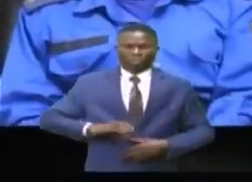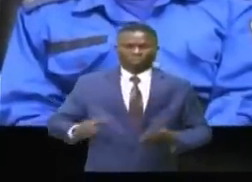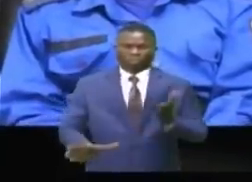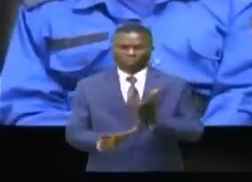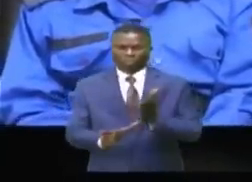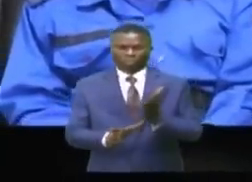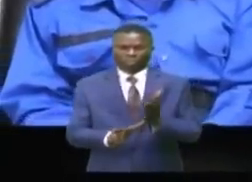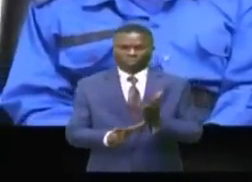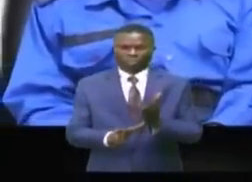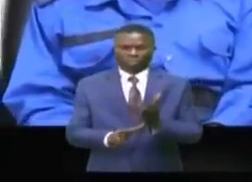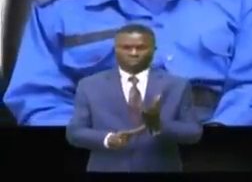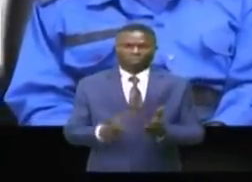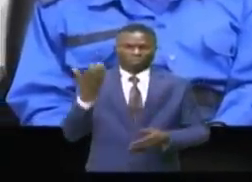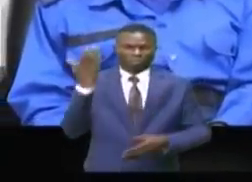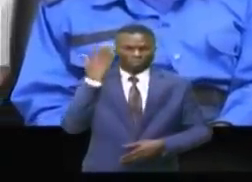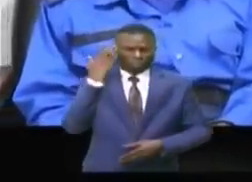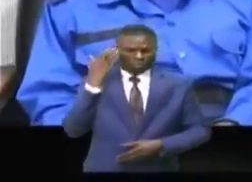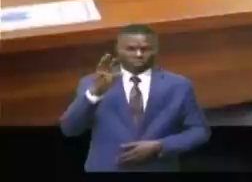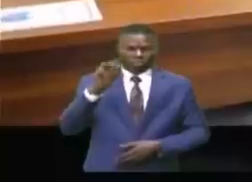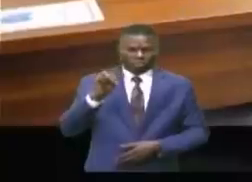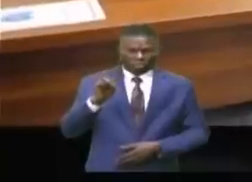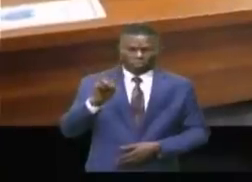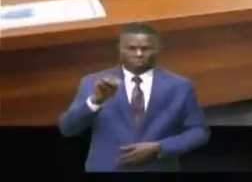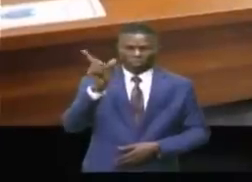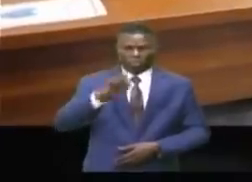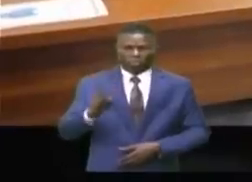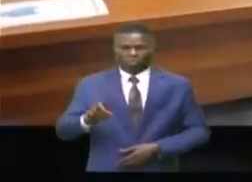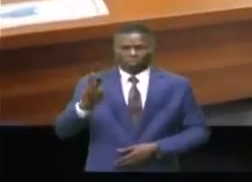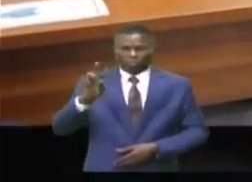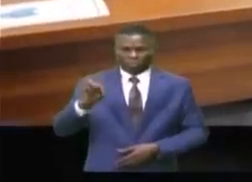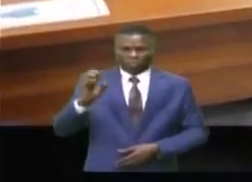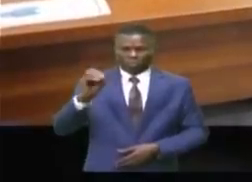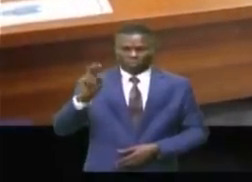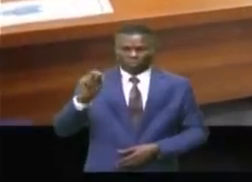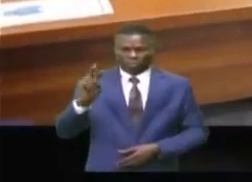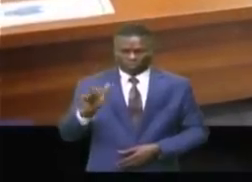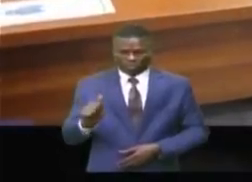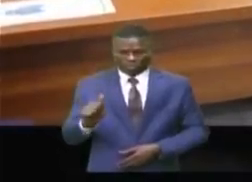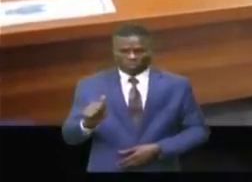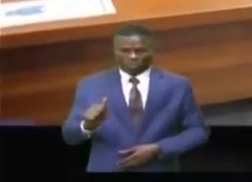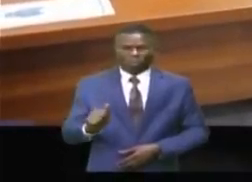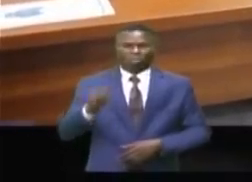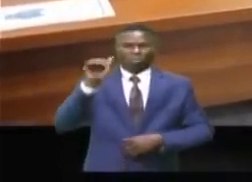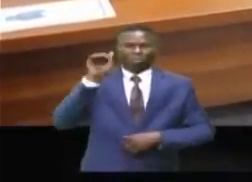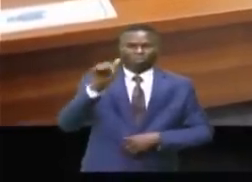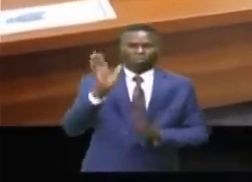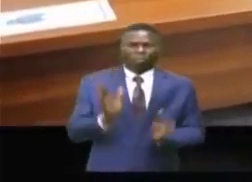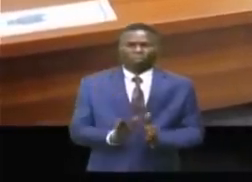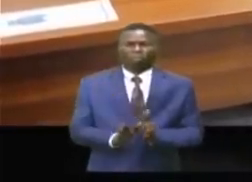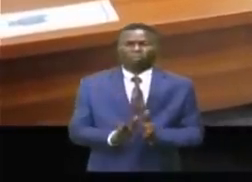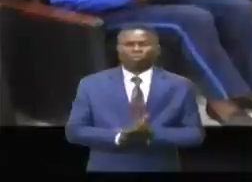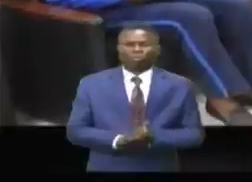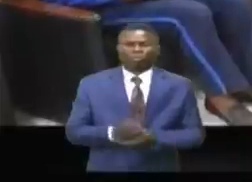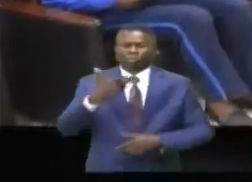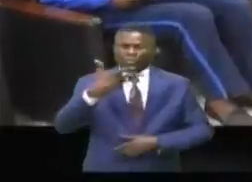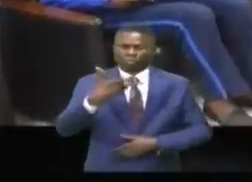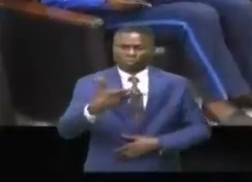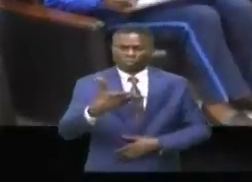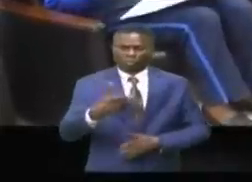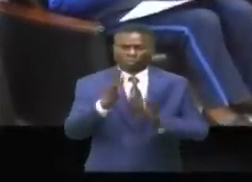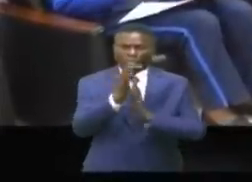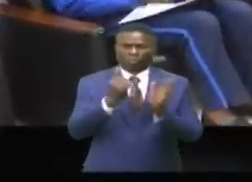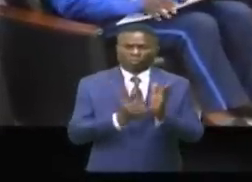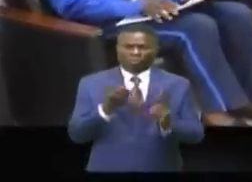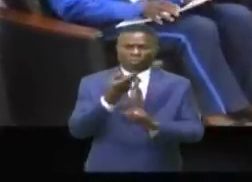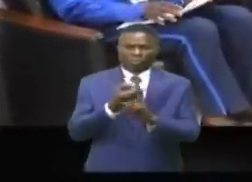adjoint Ndzomono Nwanisa Achille, les directeurs de la logistique de la police. Le mercredi